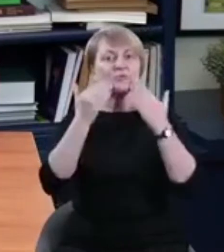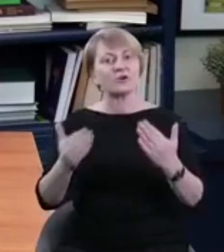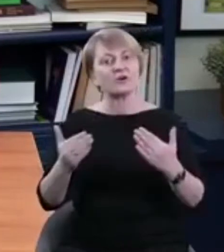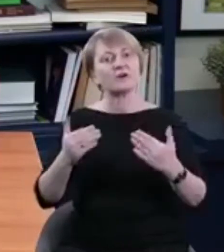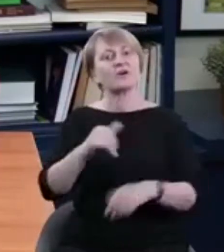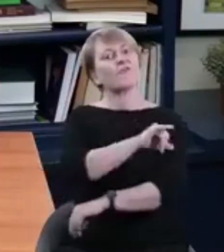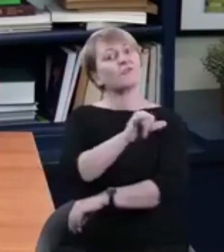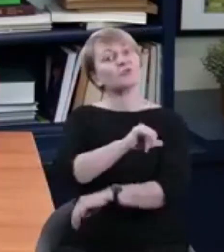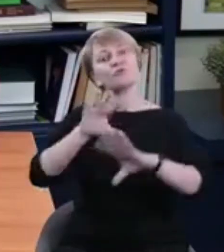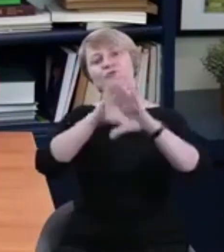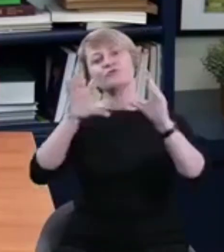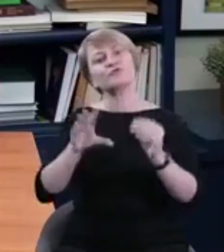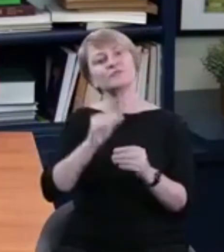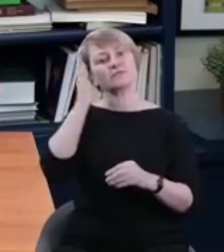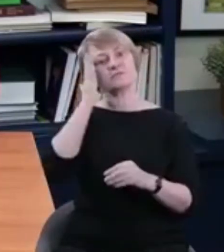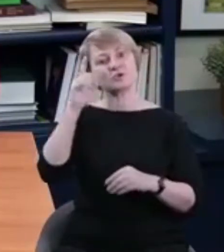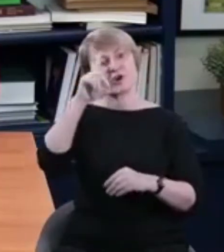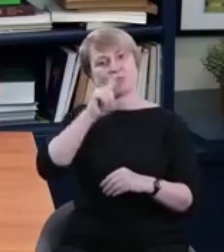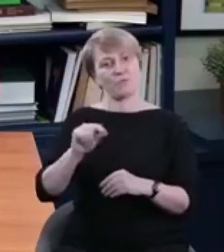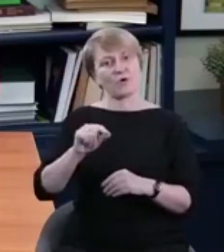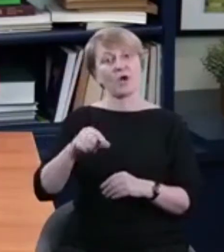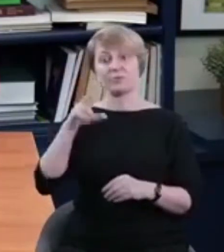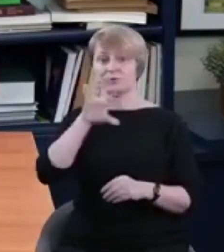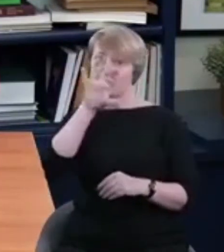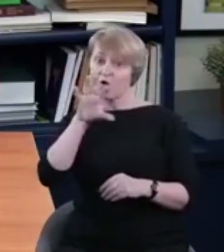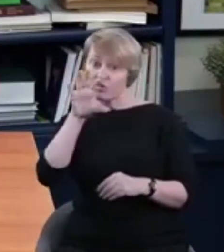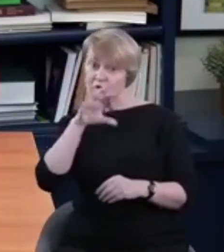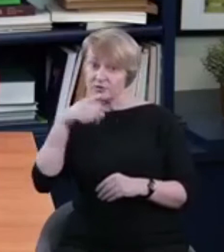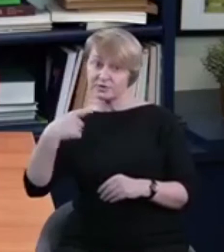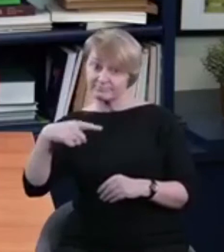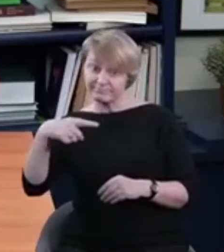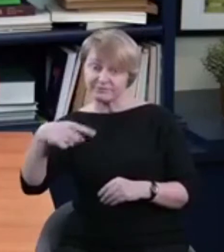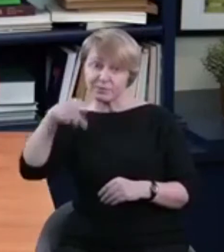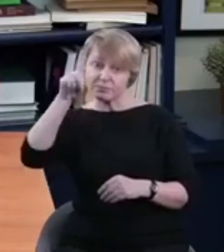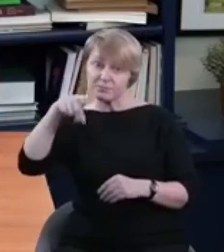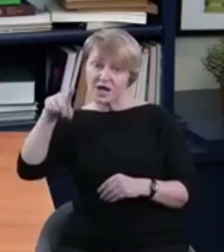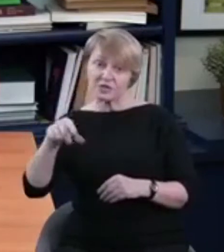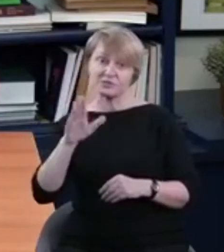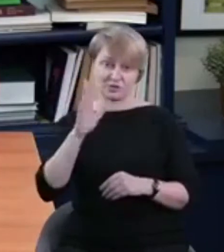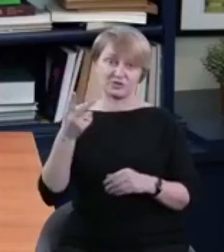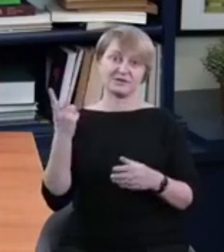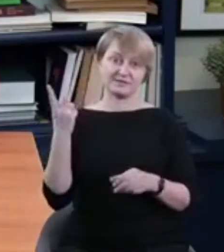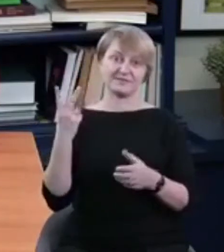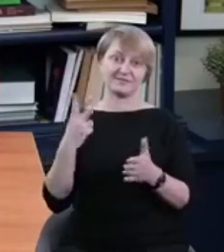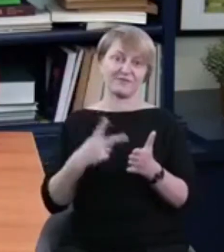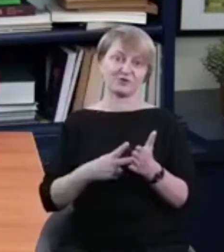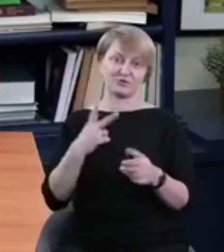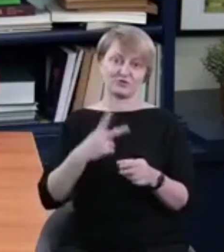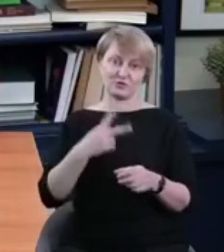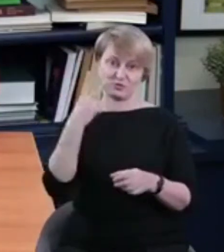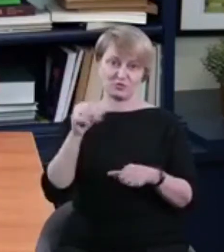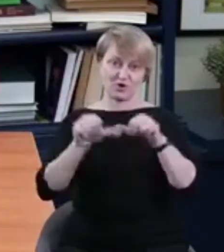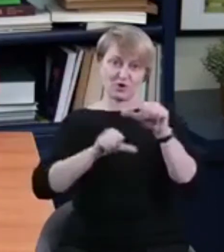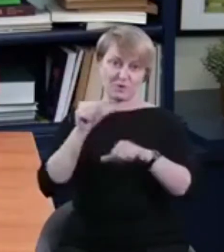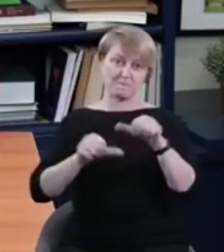za wsparcie mamy myślę w najbliższych miesiącach będziemy przyglądać się się w budowie i w 2022 roku doczekali się otwarcia pierwszego od